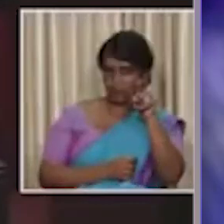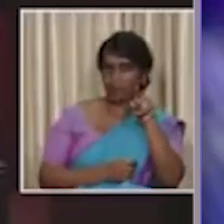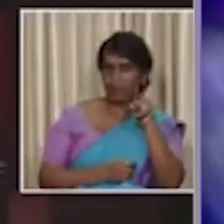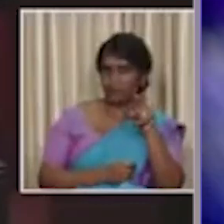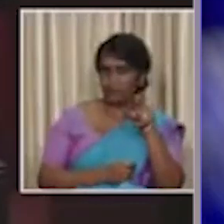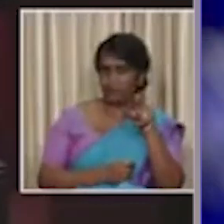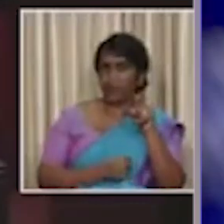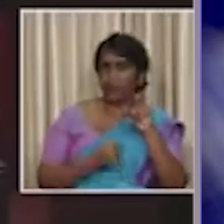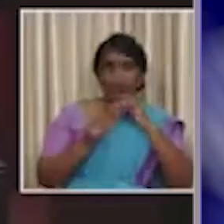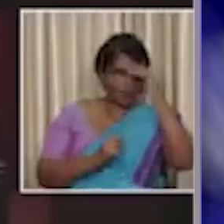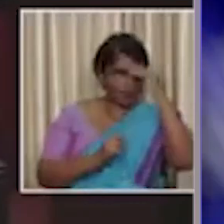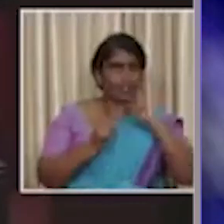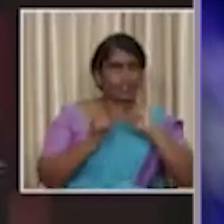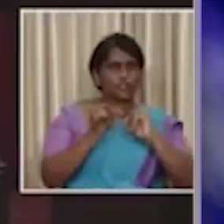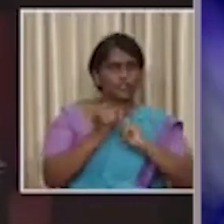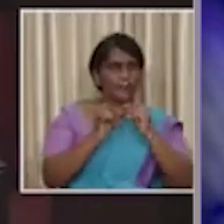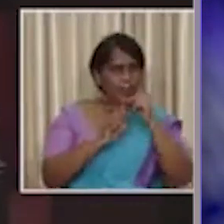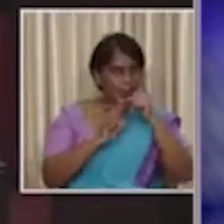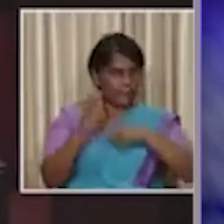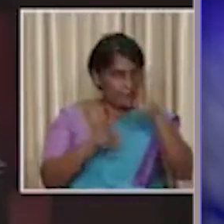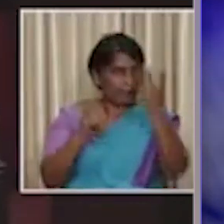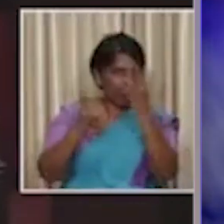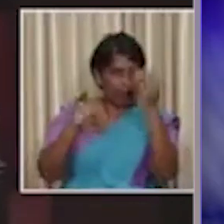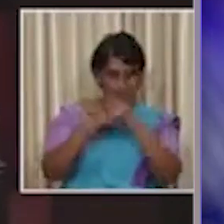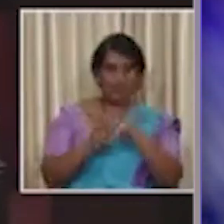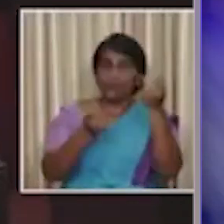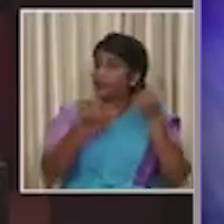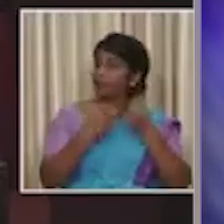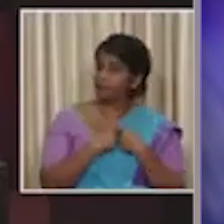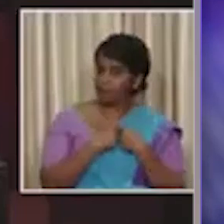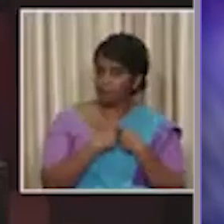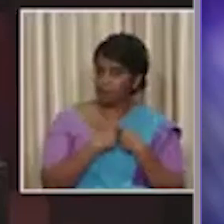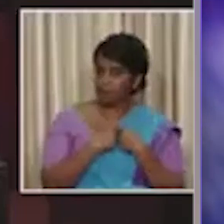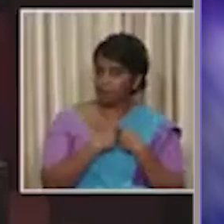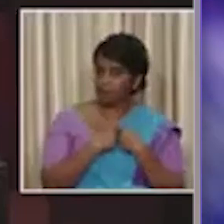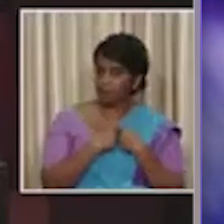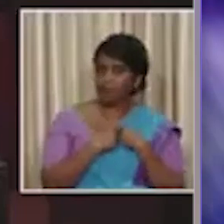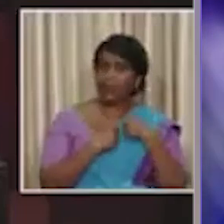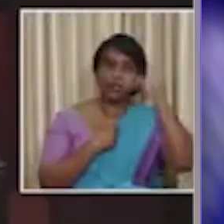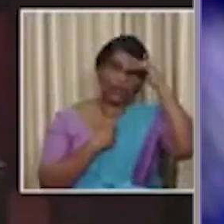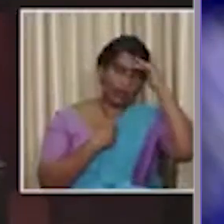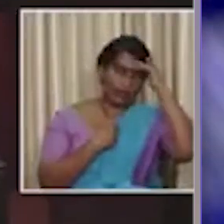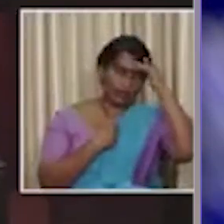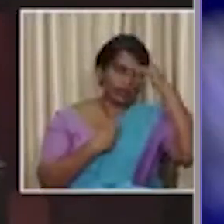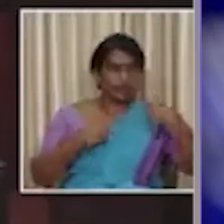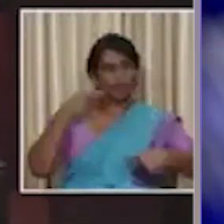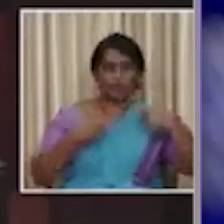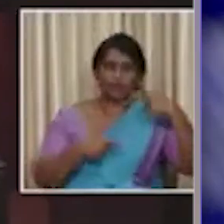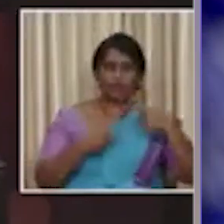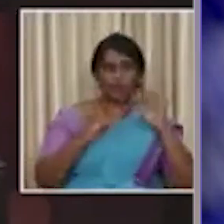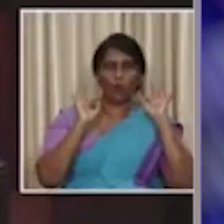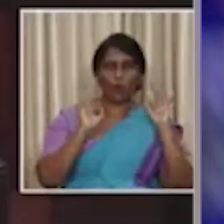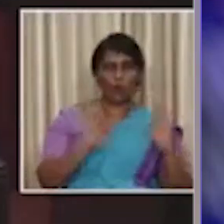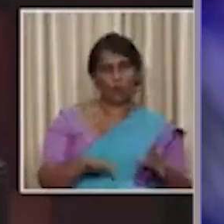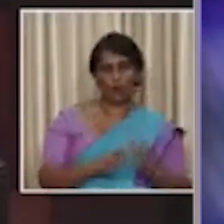மீறியுள்ளதாக நான்கு நீதிபதிகளில் மூன்று பேர் தெளிவாக தீர்ப்பளித்துள்ளனர். நாட்டை வங்குரோத்து அடையச் செய்தது யார் என்பது